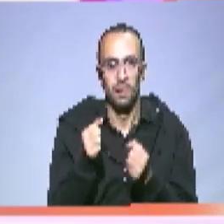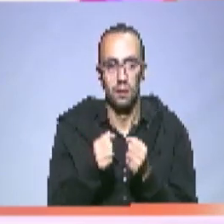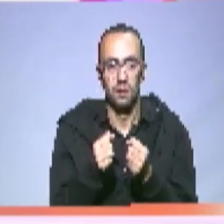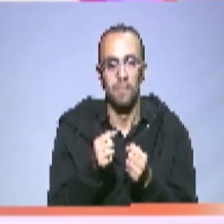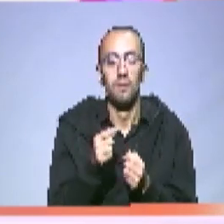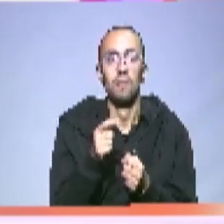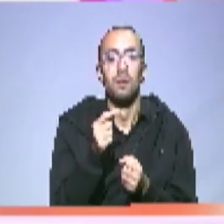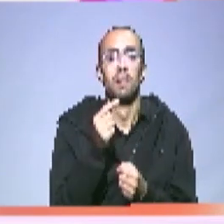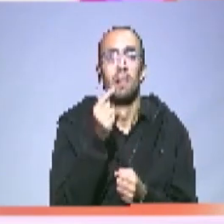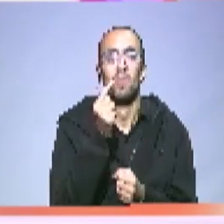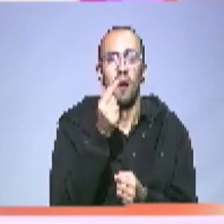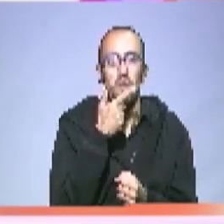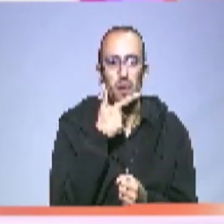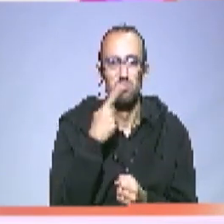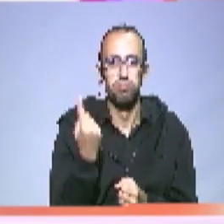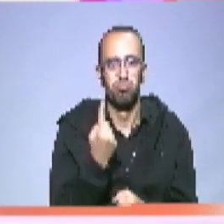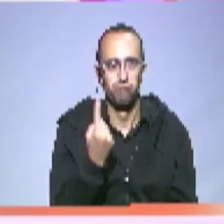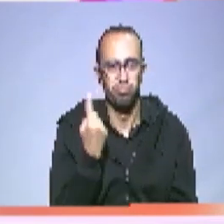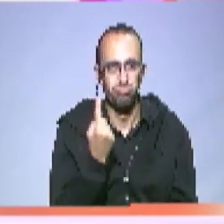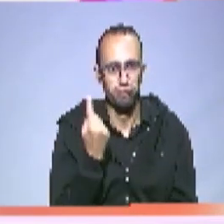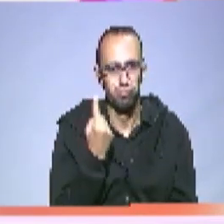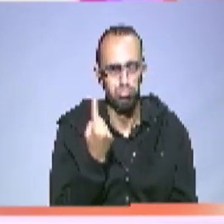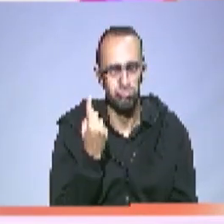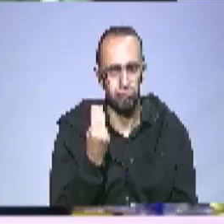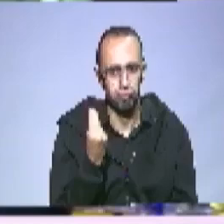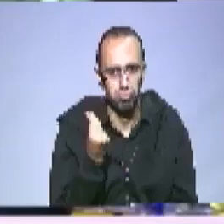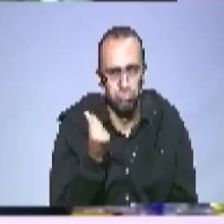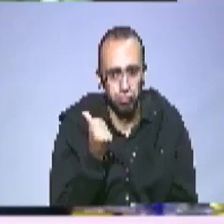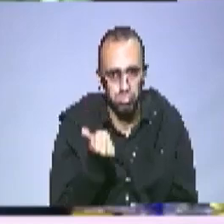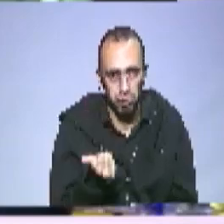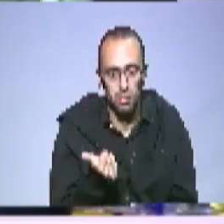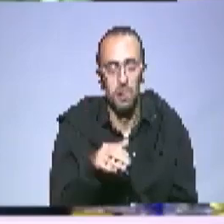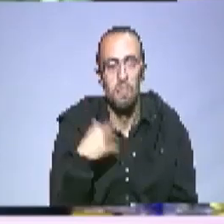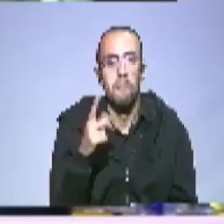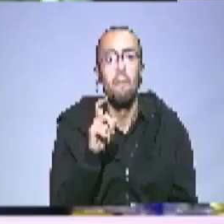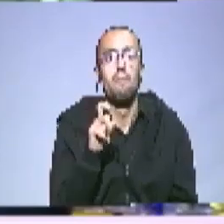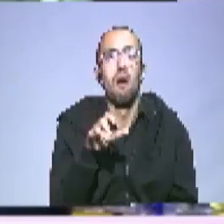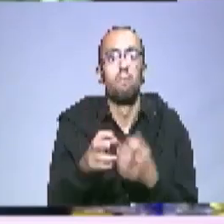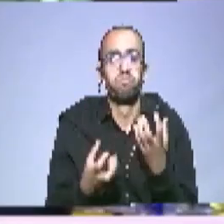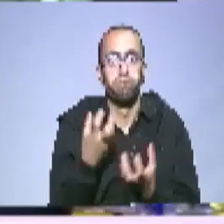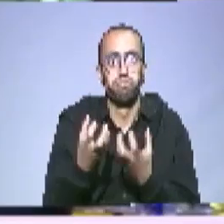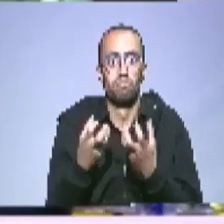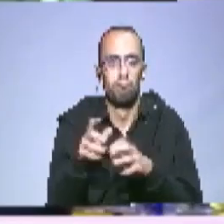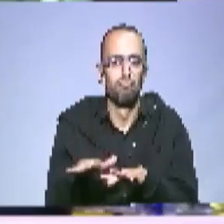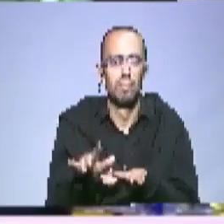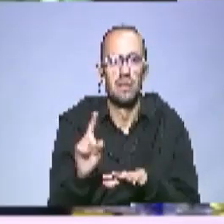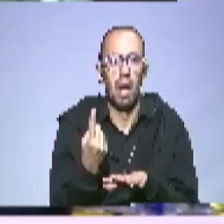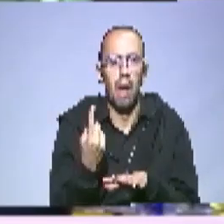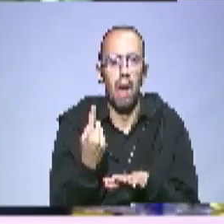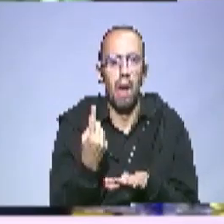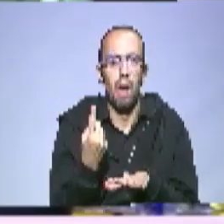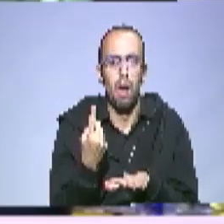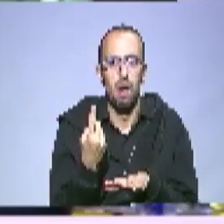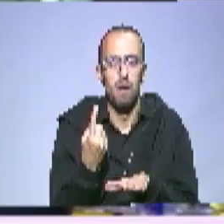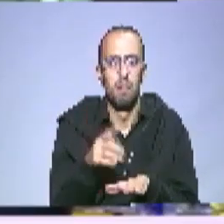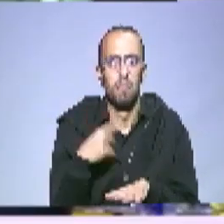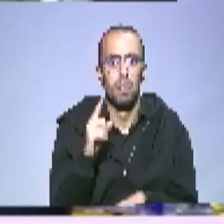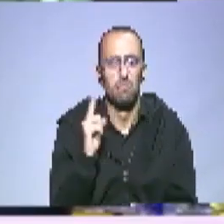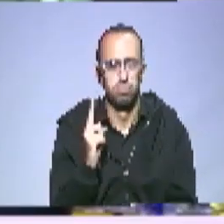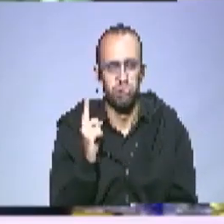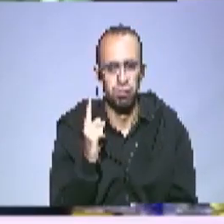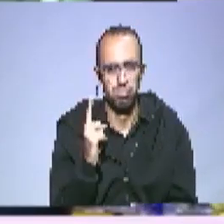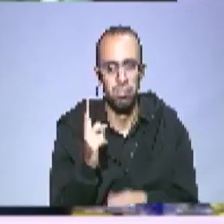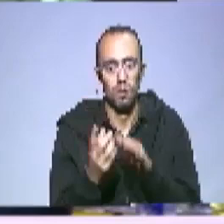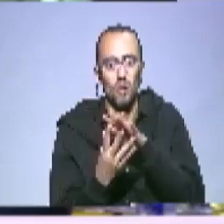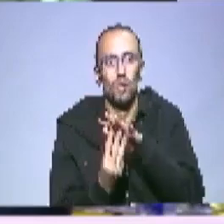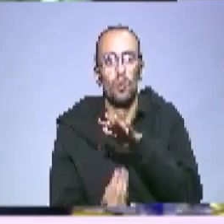بنضرب جوز الهند ننقعه في الخلاط او في الكبه، وبعدين بننقعه في ميه بتغلي ساعه زمن، وبعدين نضربه في الخلاط ونصفيه